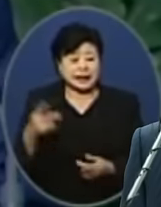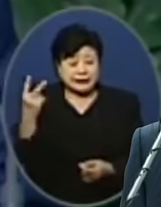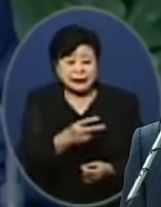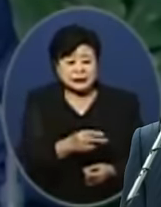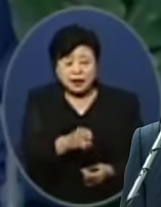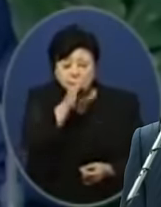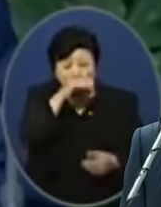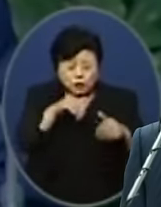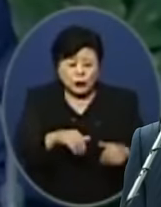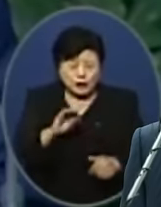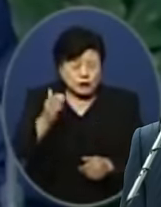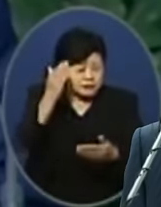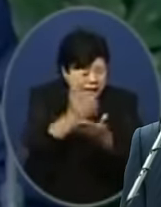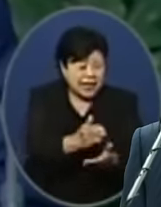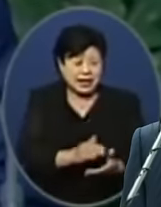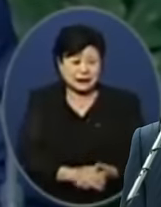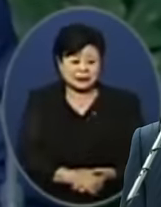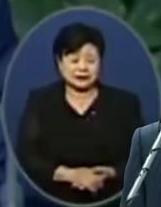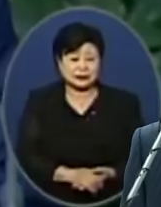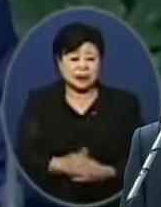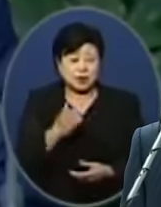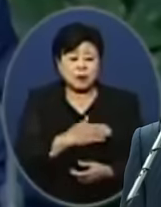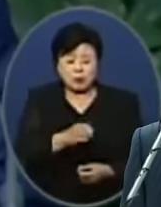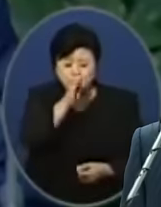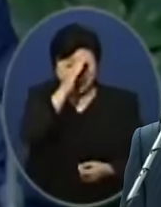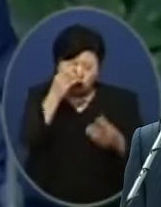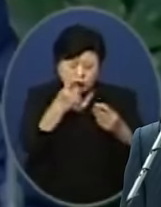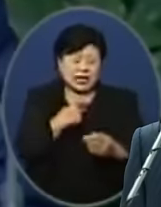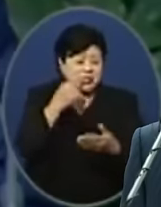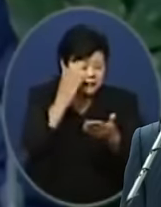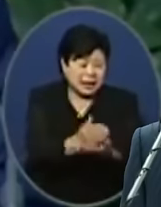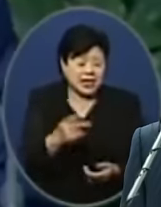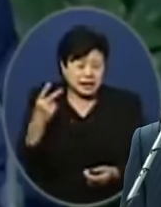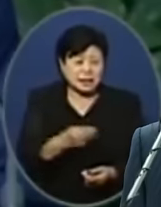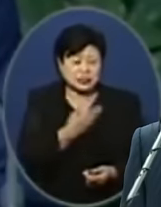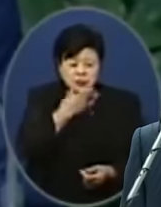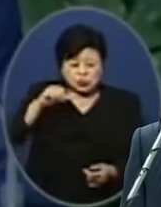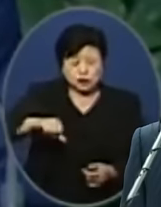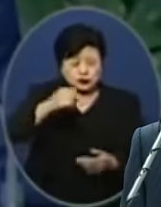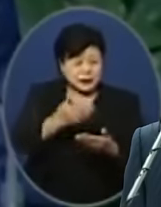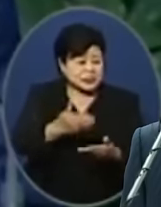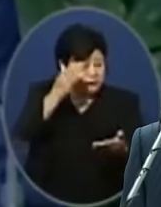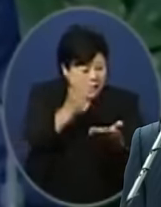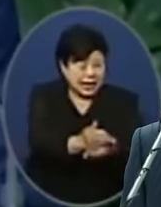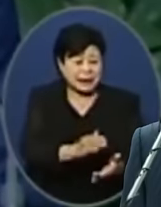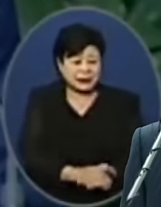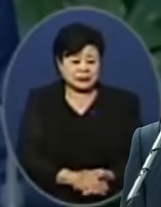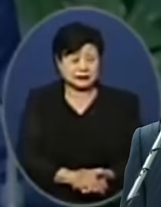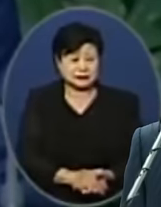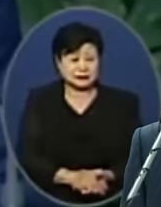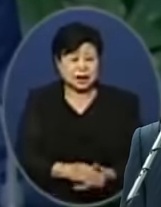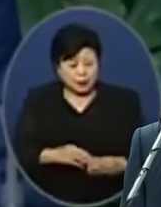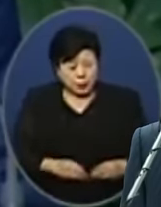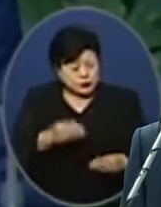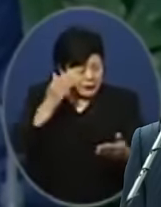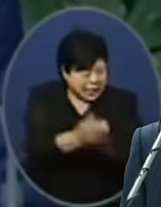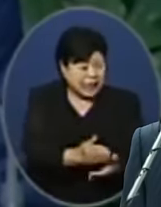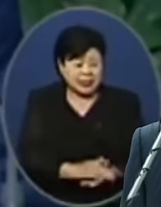다시는 병의 노예 되지 마라. 심신에 병들어서 고통 당하지 마라. 다시는 저주받지 말라. 헐벗고 굶주리지